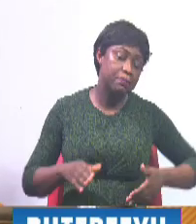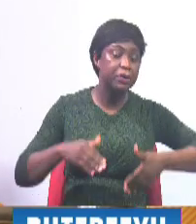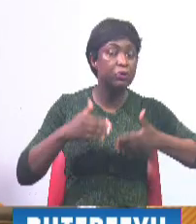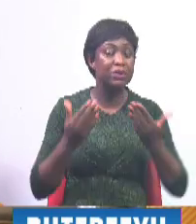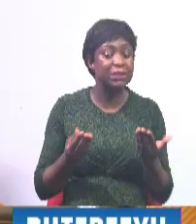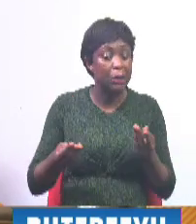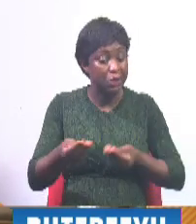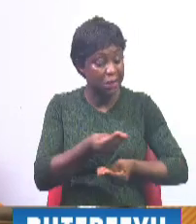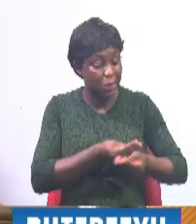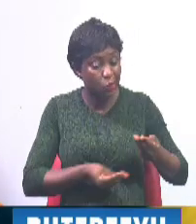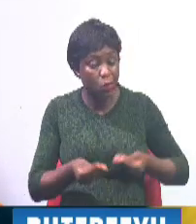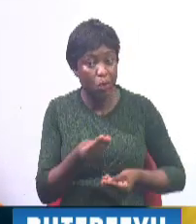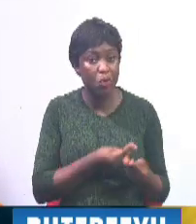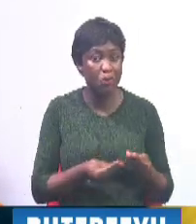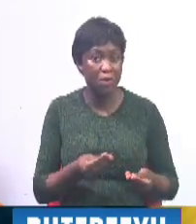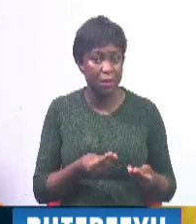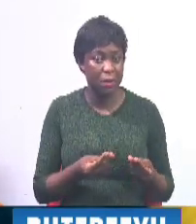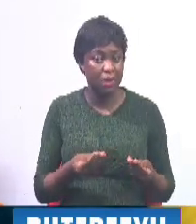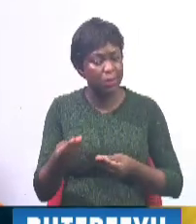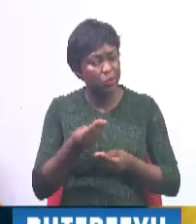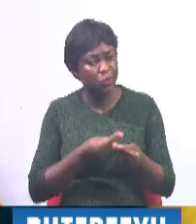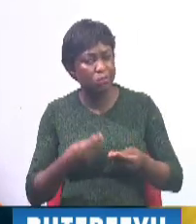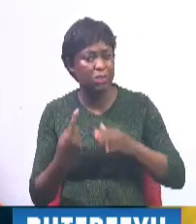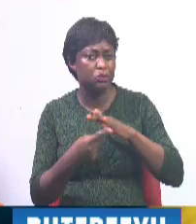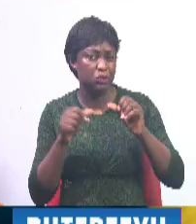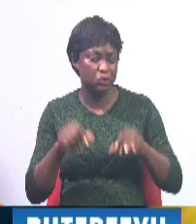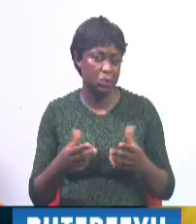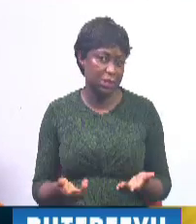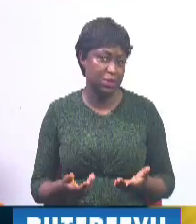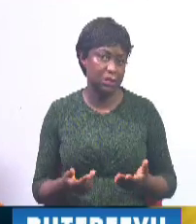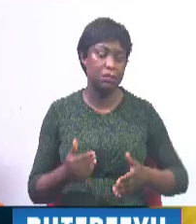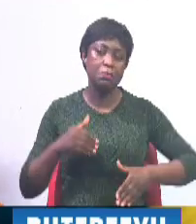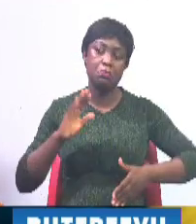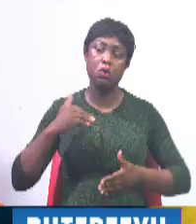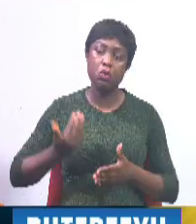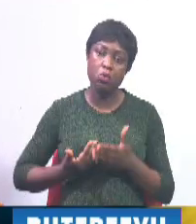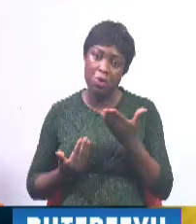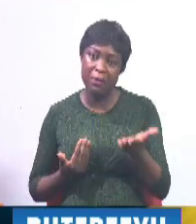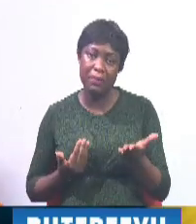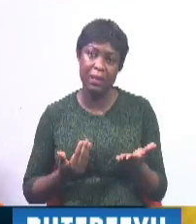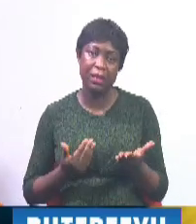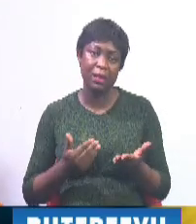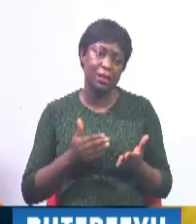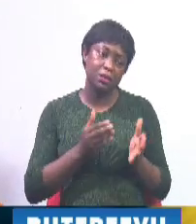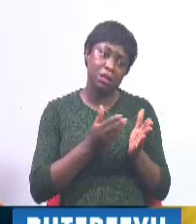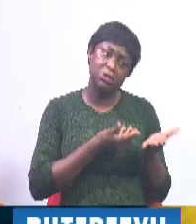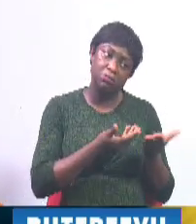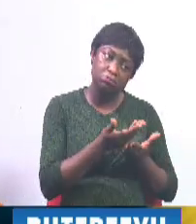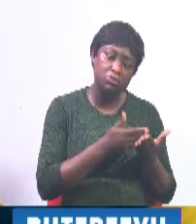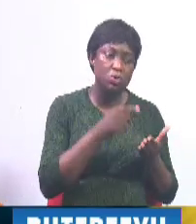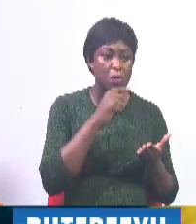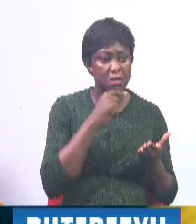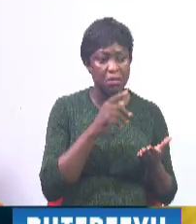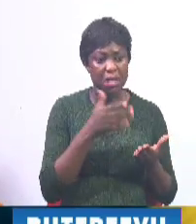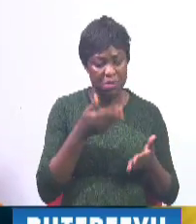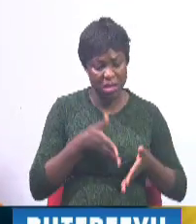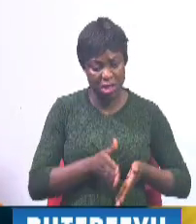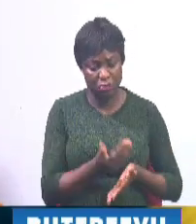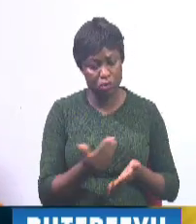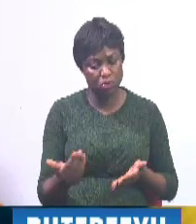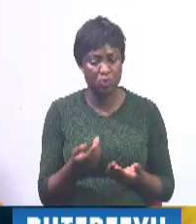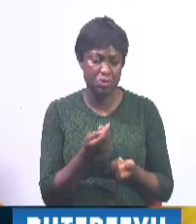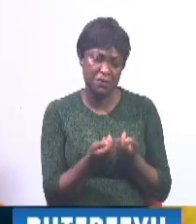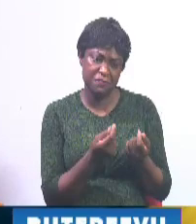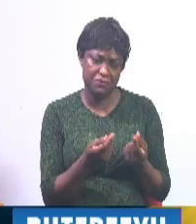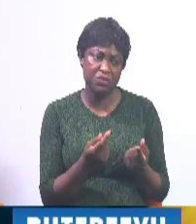kati ate omwami bw'omutegeeza oluusi nti mu bakyala basinga obungi twandigize tukoma wano ng'ekyo tayagala kukola ki kumanya